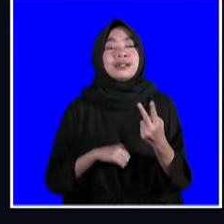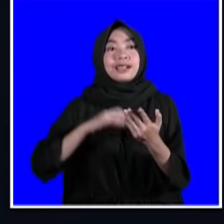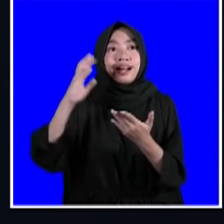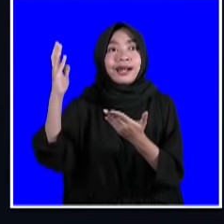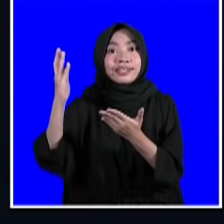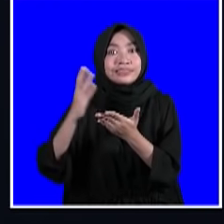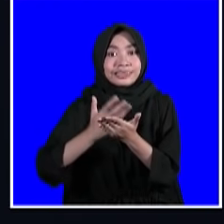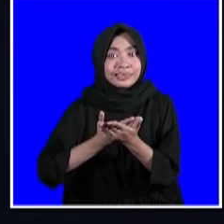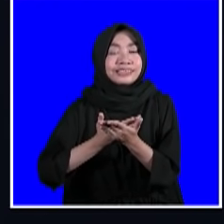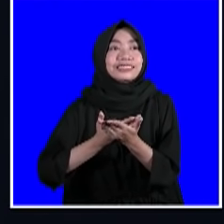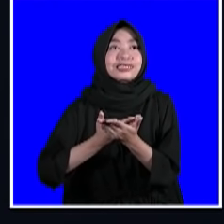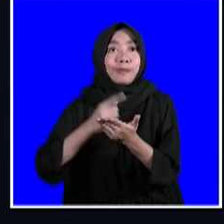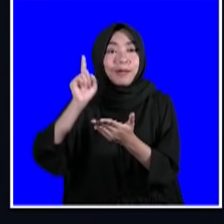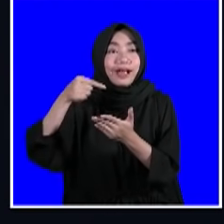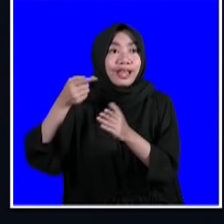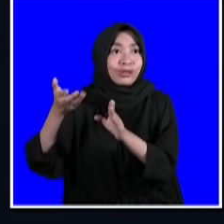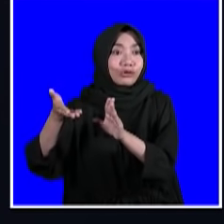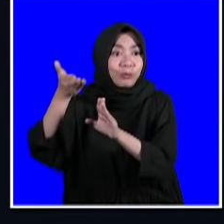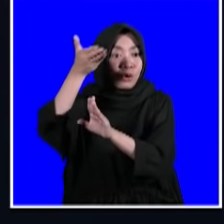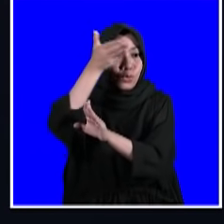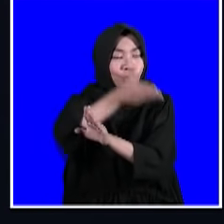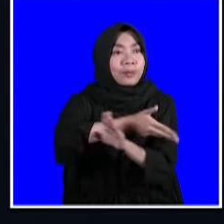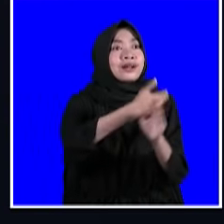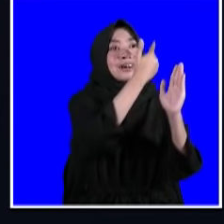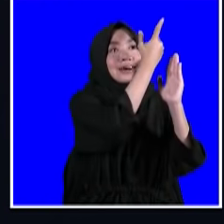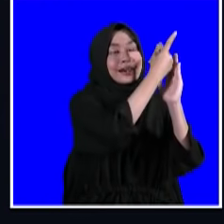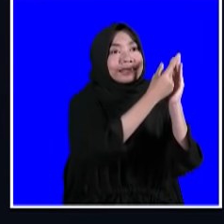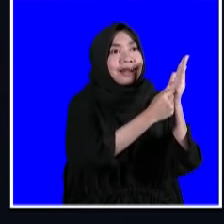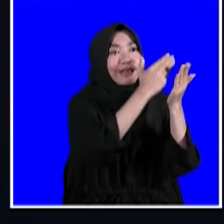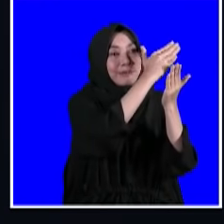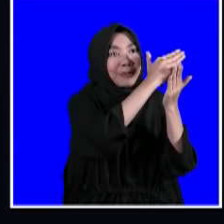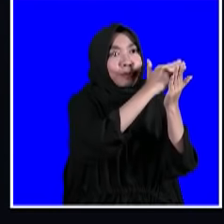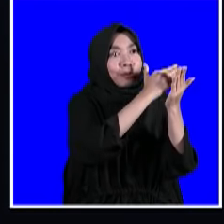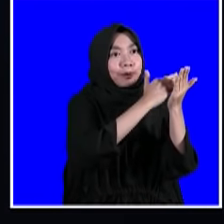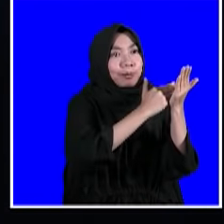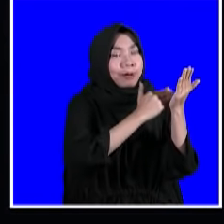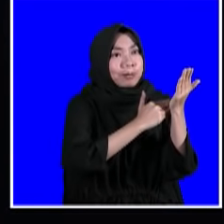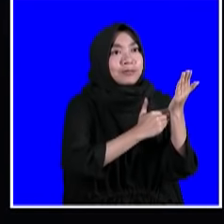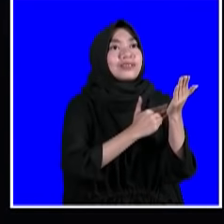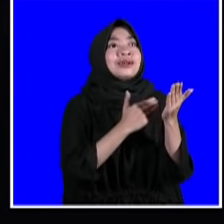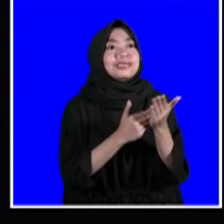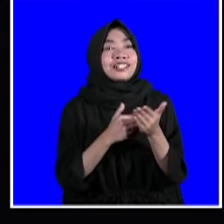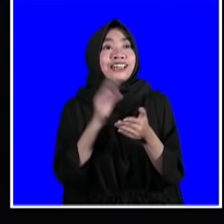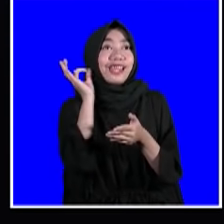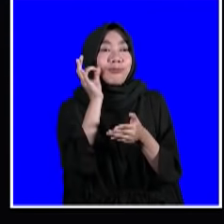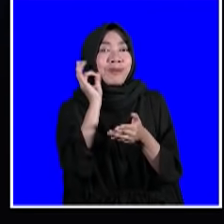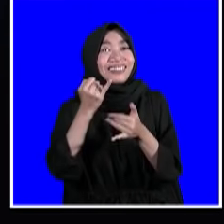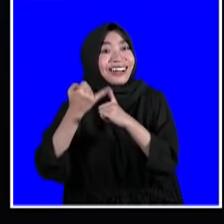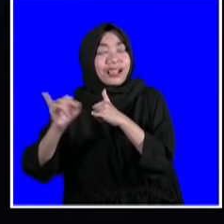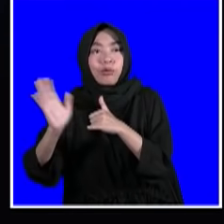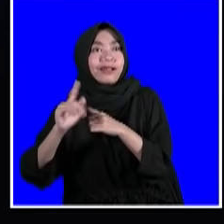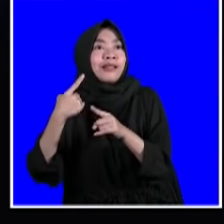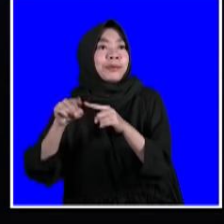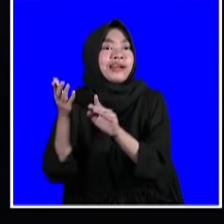untuk berbagai kebutuhan rumah tangga, terlebih dahulu harus dipotong di depan. Jadi penghematannya bukan di belakang tapi harus di